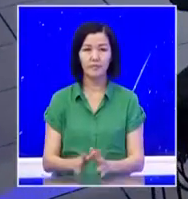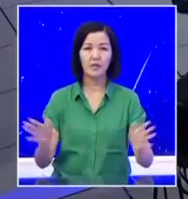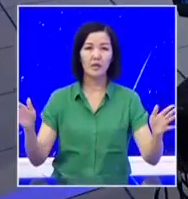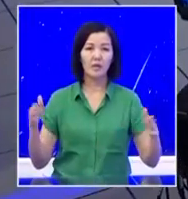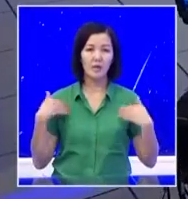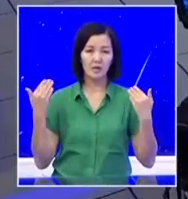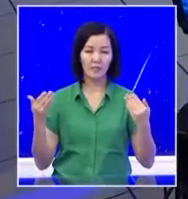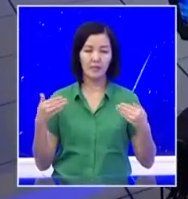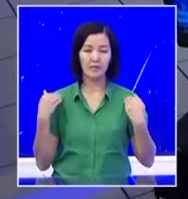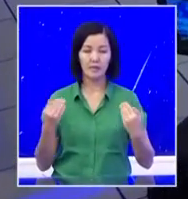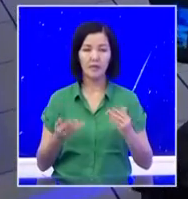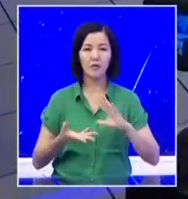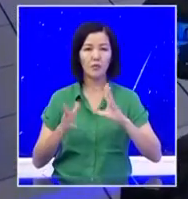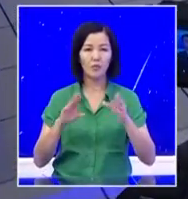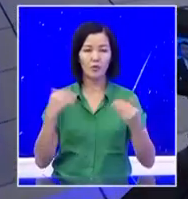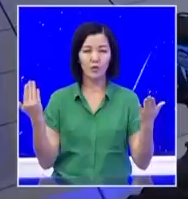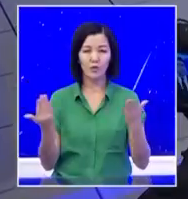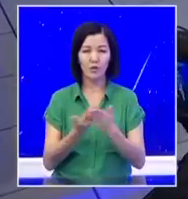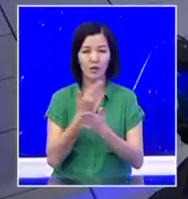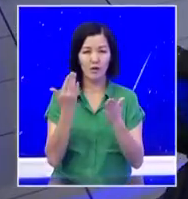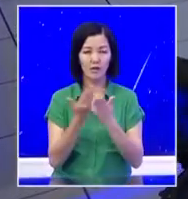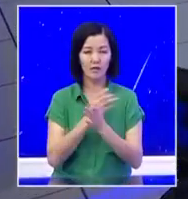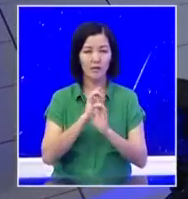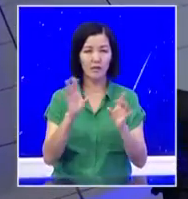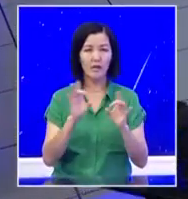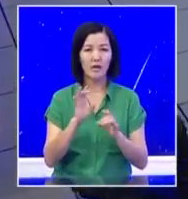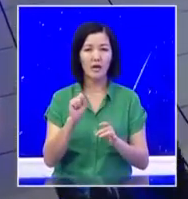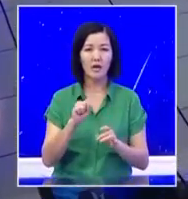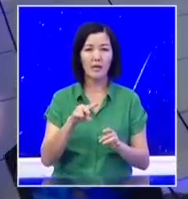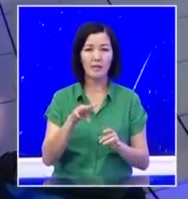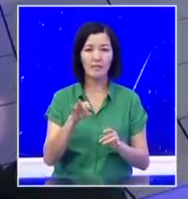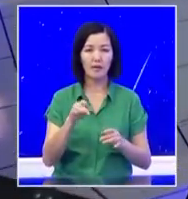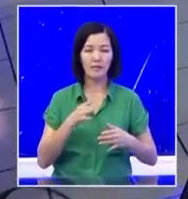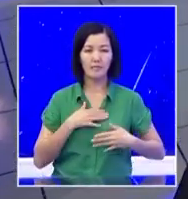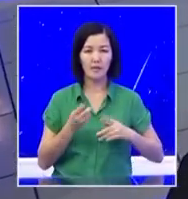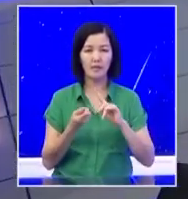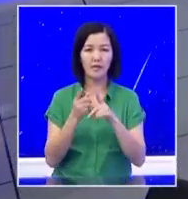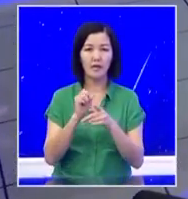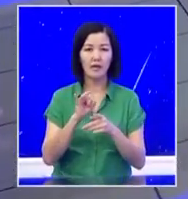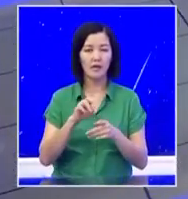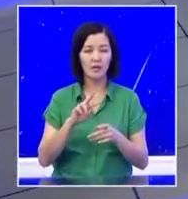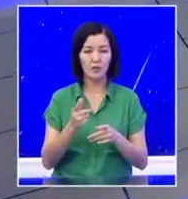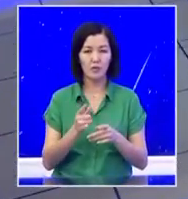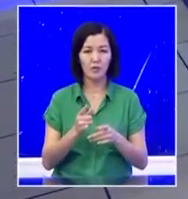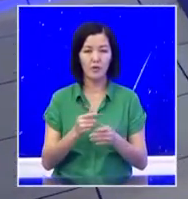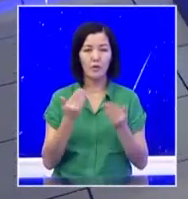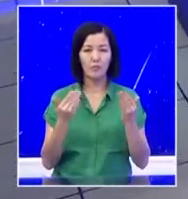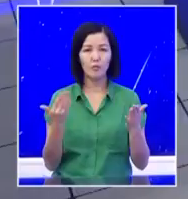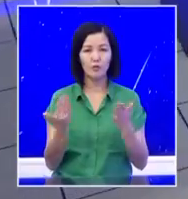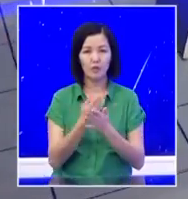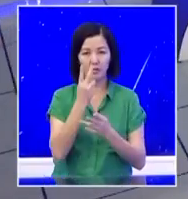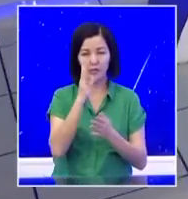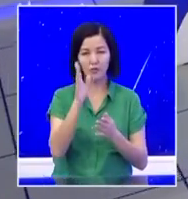Ассаламу алейкум, қадірмен көрермен, тікелей эфирде жаңалықтар, студияда Алмат Хамид, сурд аудармада Айгүл Жұмашқызы.